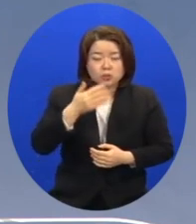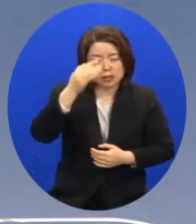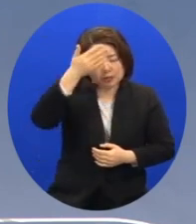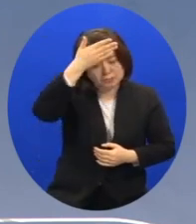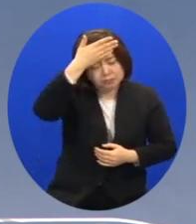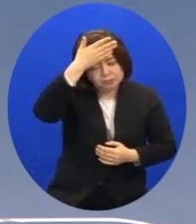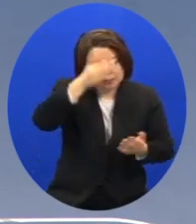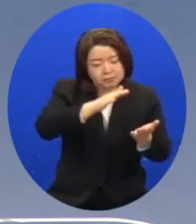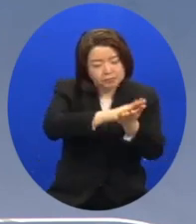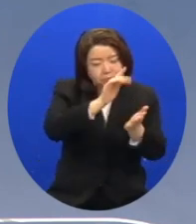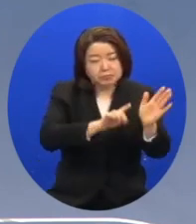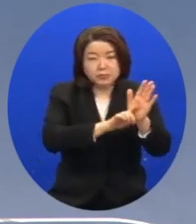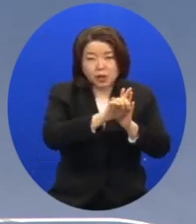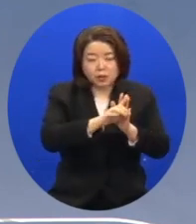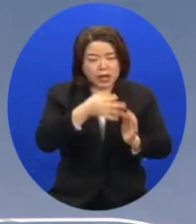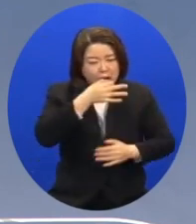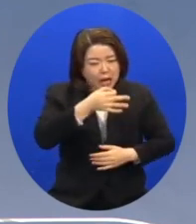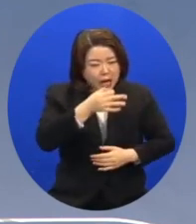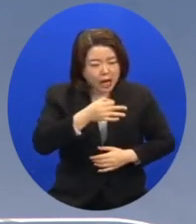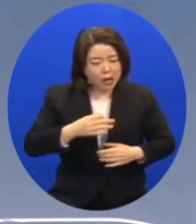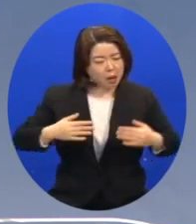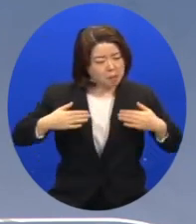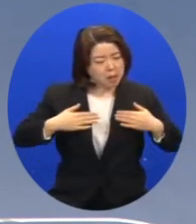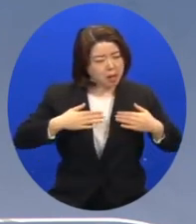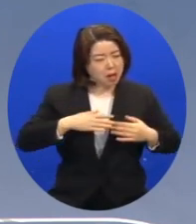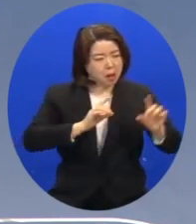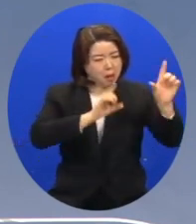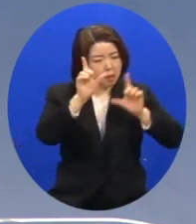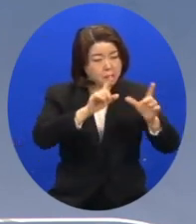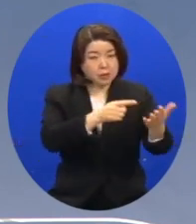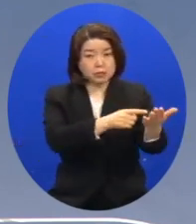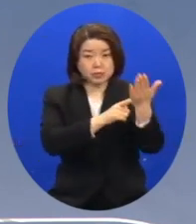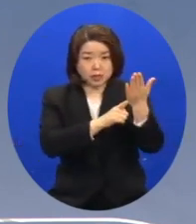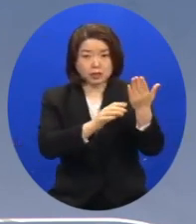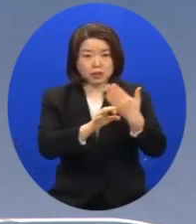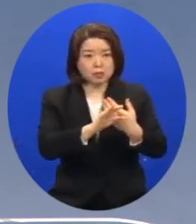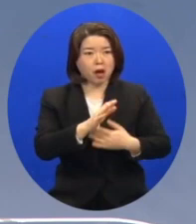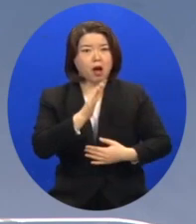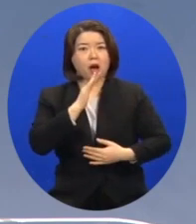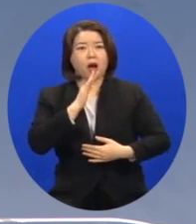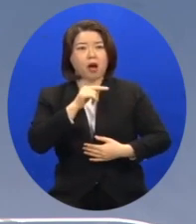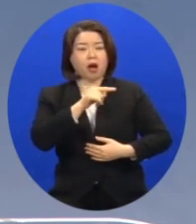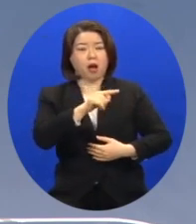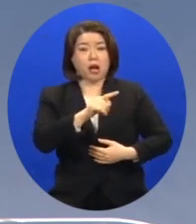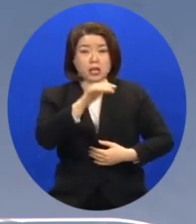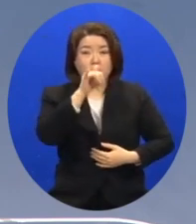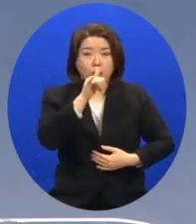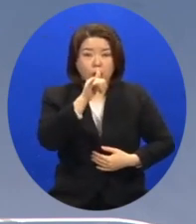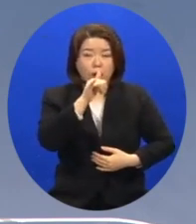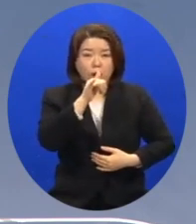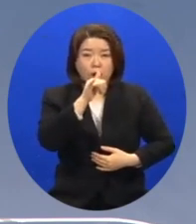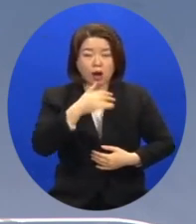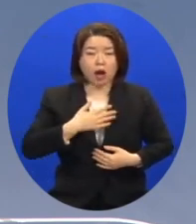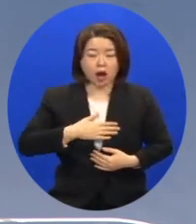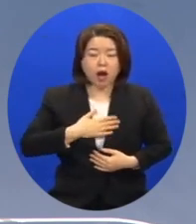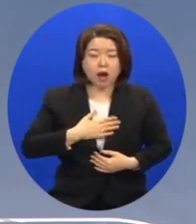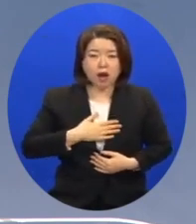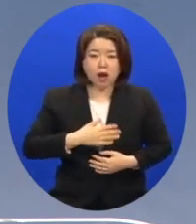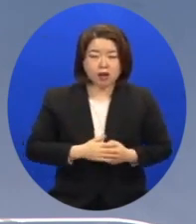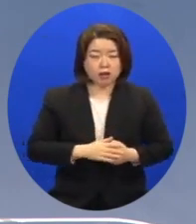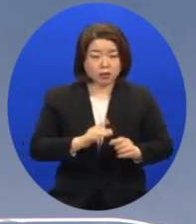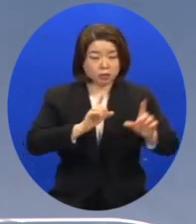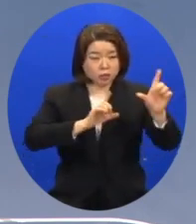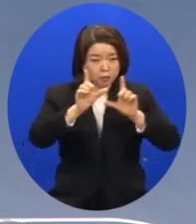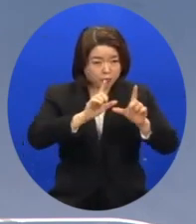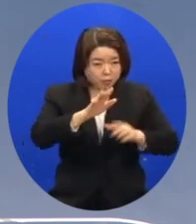기침을 하고 개념 및 증상의 나타나고 와 정말 역사 하고 있구나 알지오 정상을